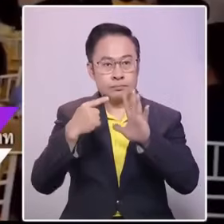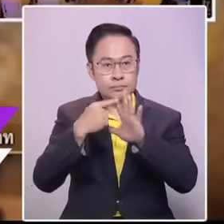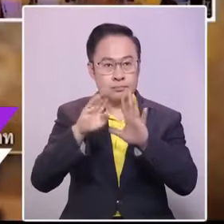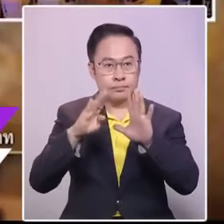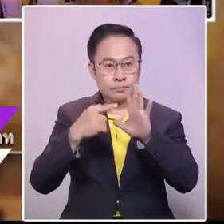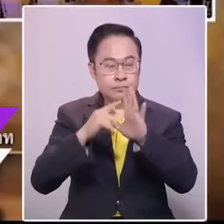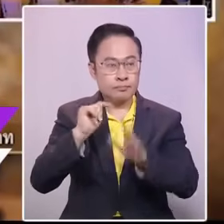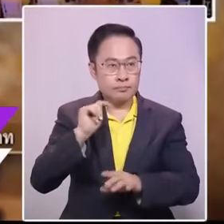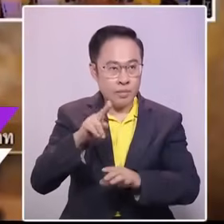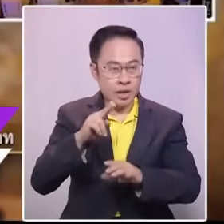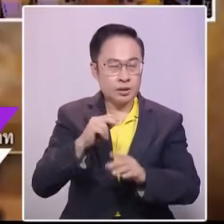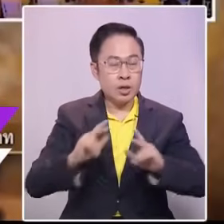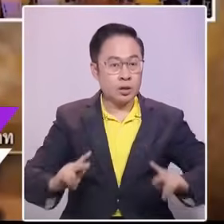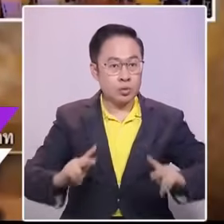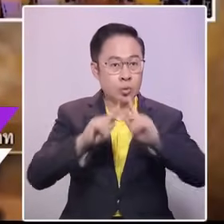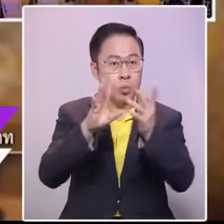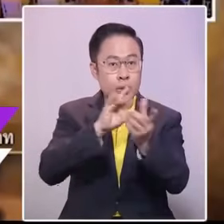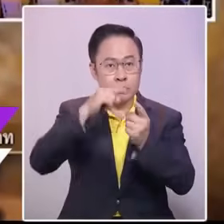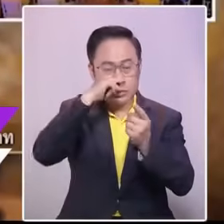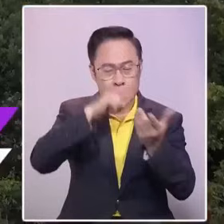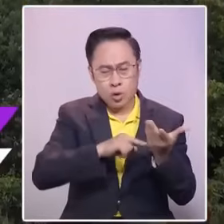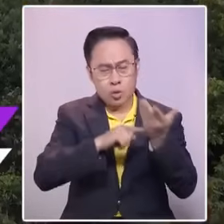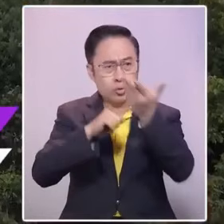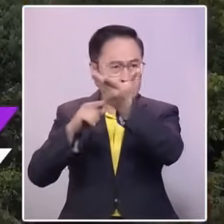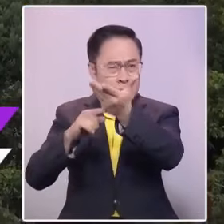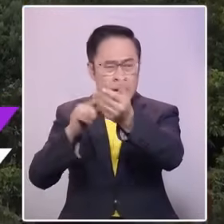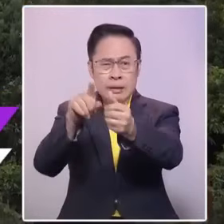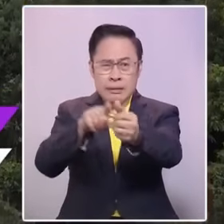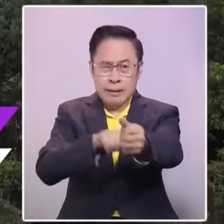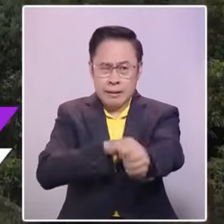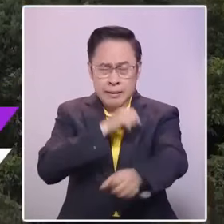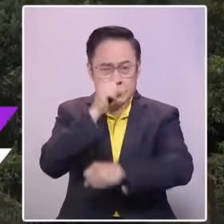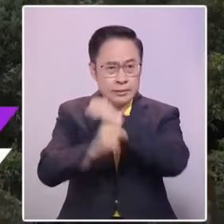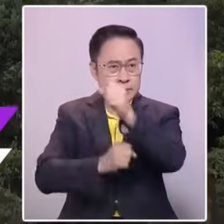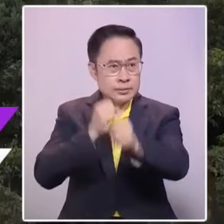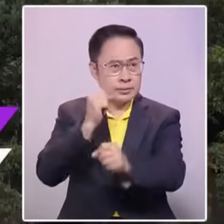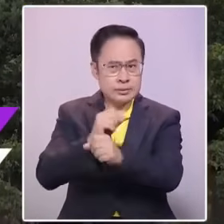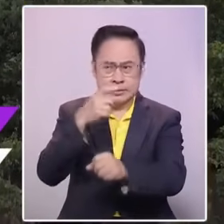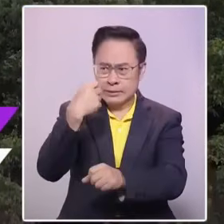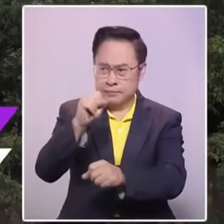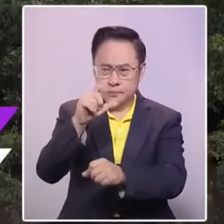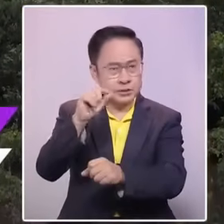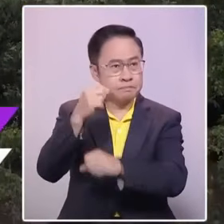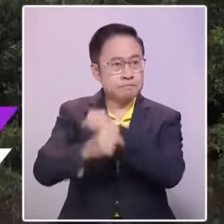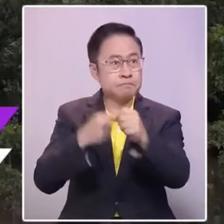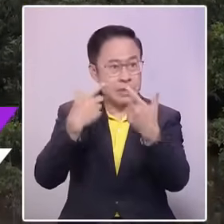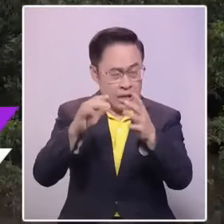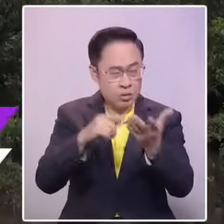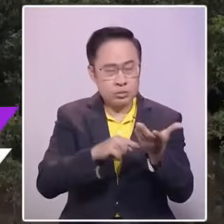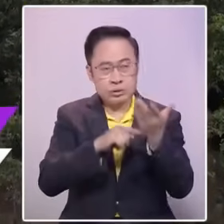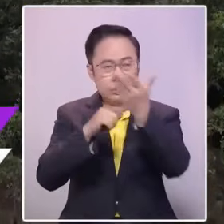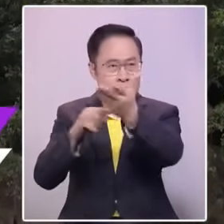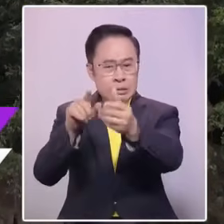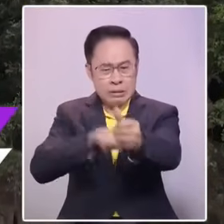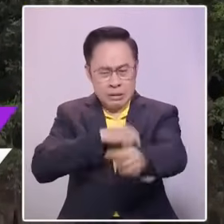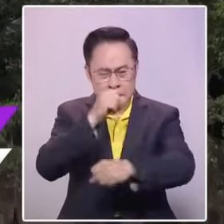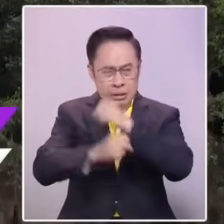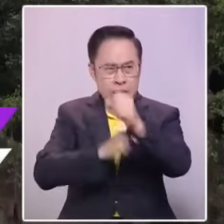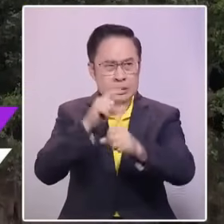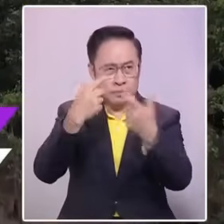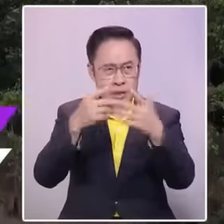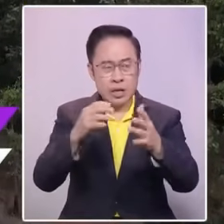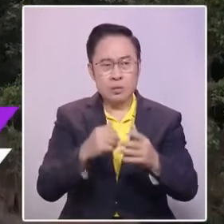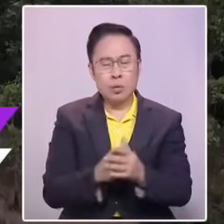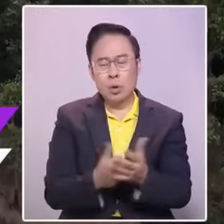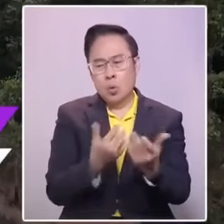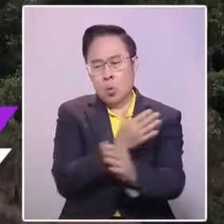ทางกระทรวงวัฒนธรรมของเราเนี่ยพยายามที่จะเสนอเนี่ยมานานหลายสบปีแล้วใช่มใช่คือจริงๆต้องยอมรับนะคะว่าสม